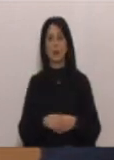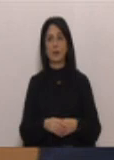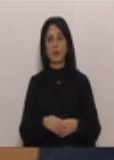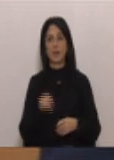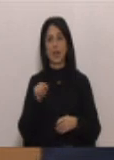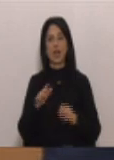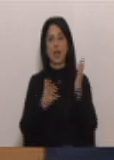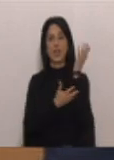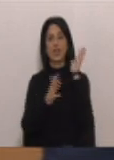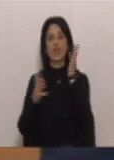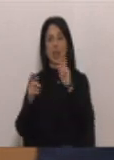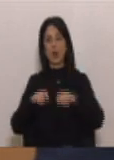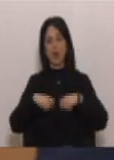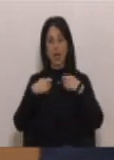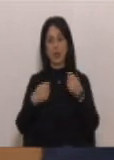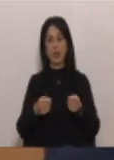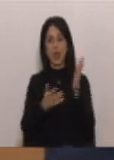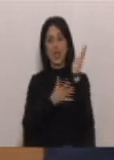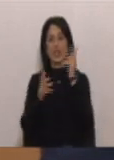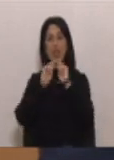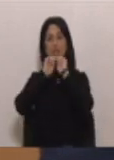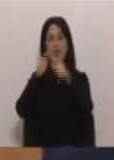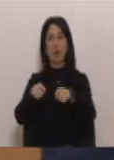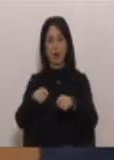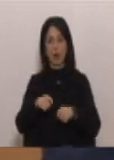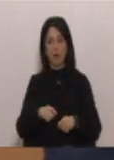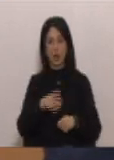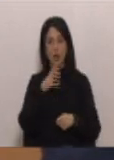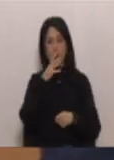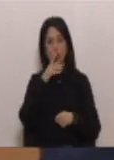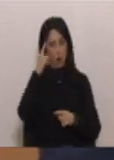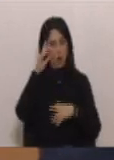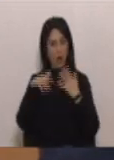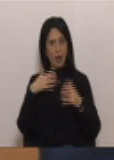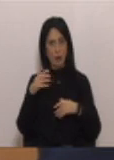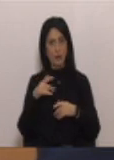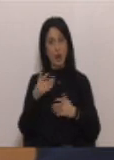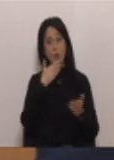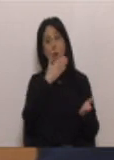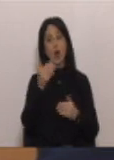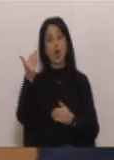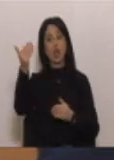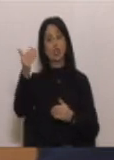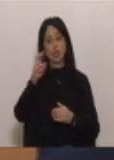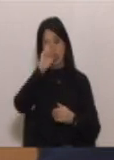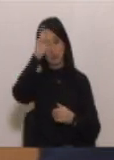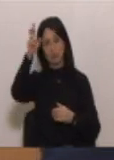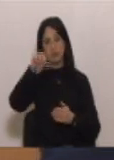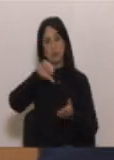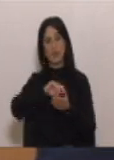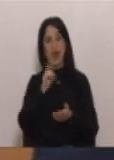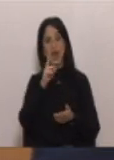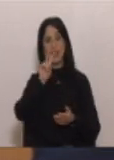აკო ტყეო გადასცესო. ტყეო აჩუქესო და დროში აერია ეთყობა. მოიკითხე აბა შენი ბელადი როგორ გადასცემდა ერთ